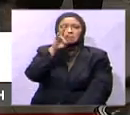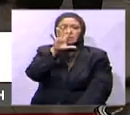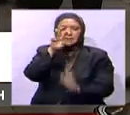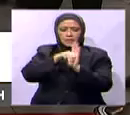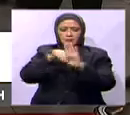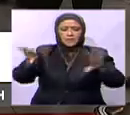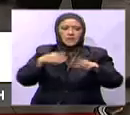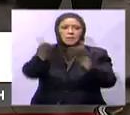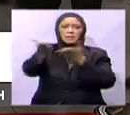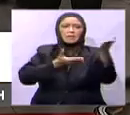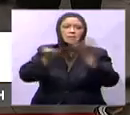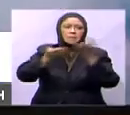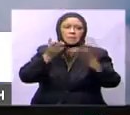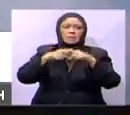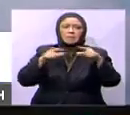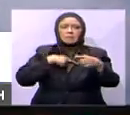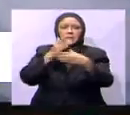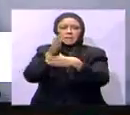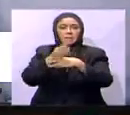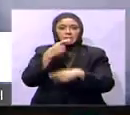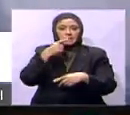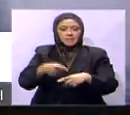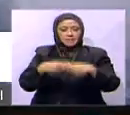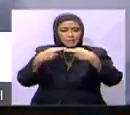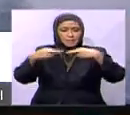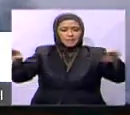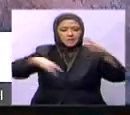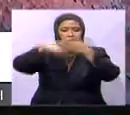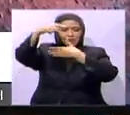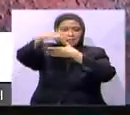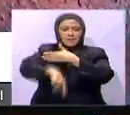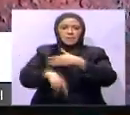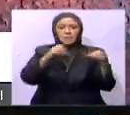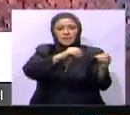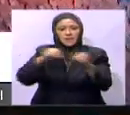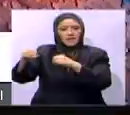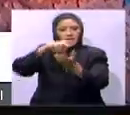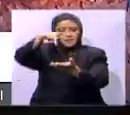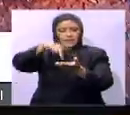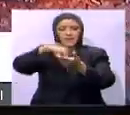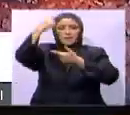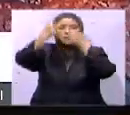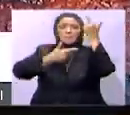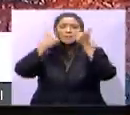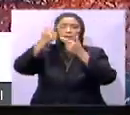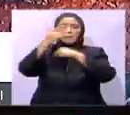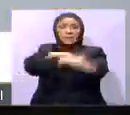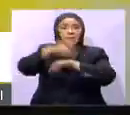Bila melancarkan program Joyful Malaysia, anjuran bersama Pusat Penerangan Pelancongan Negeri Kelantan di KLIA 2,